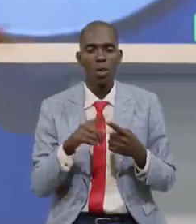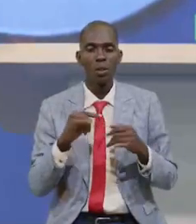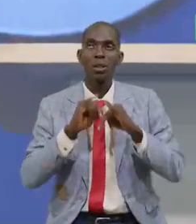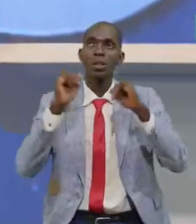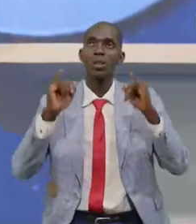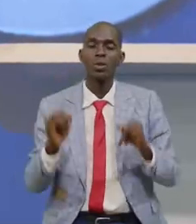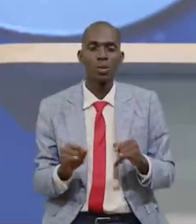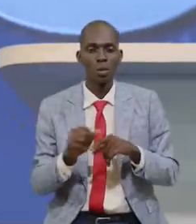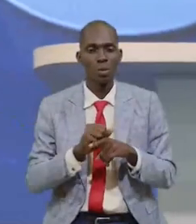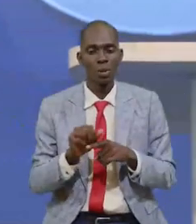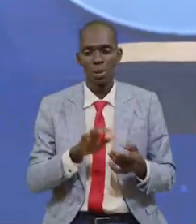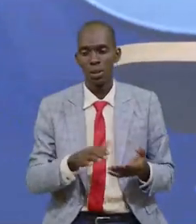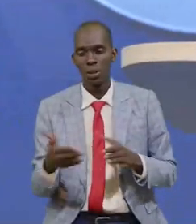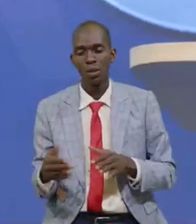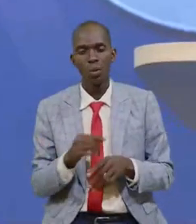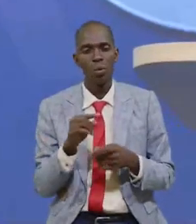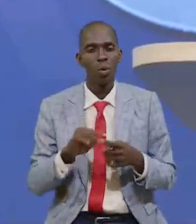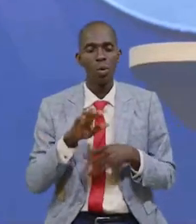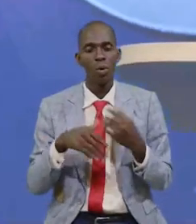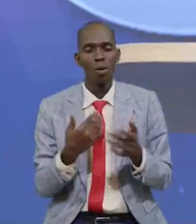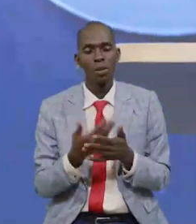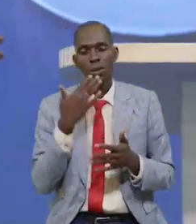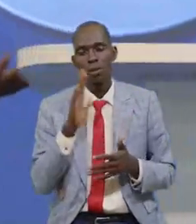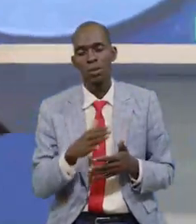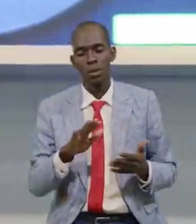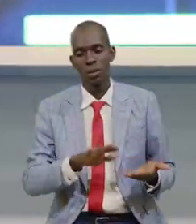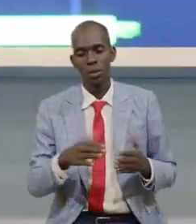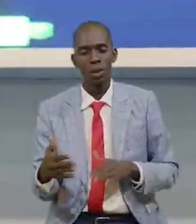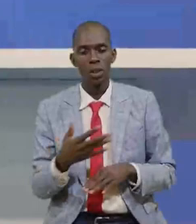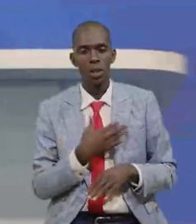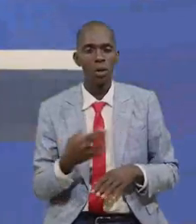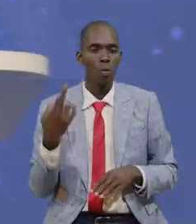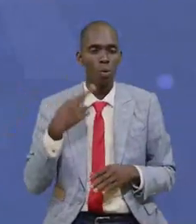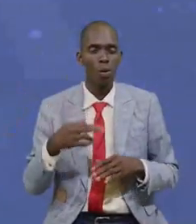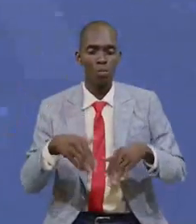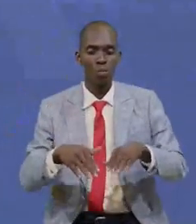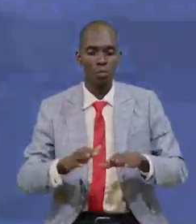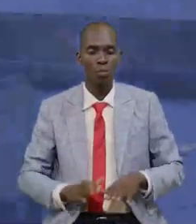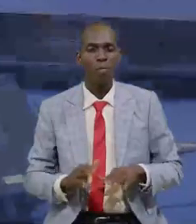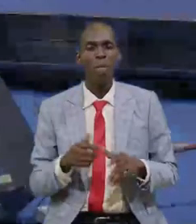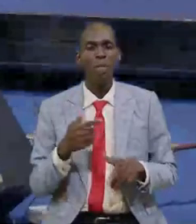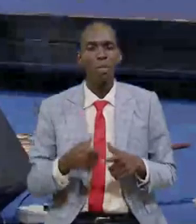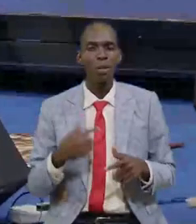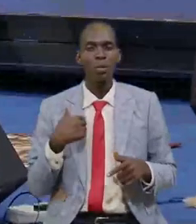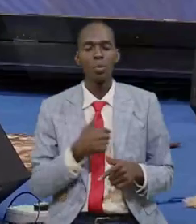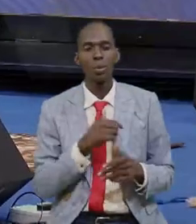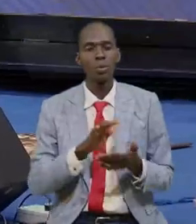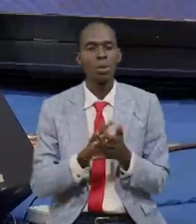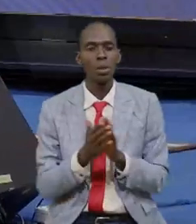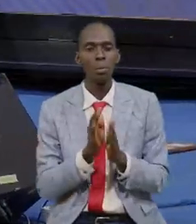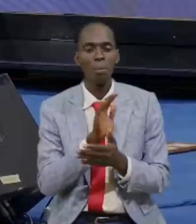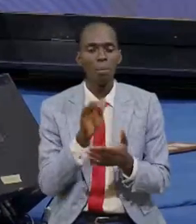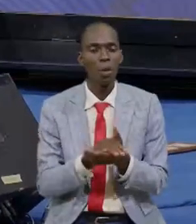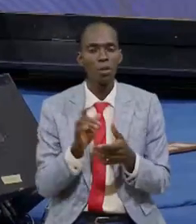sont morts, lorsque ces cérémonies sont mortes et sont ensevelies, alors nous sommes mariés maintenant à